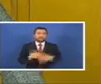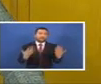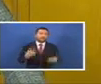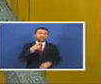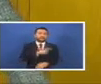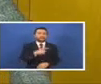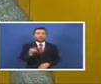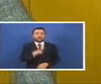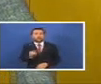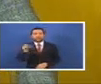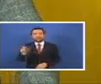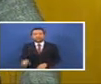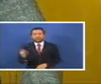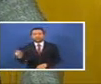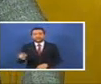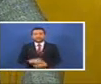efendim Kürt'ün